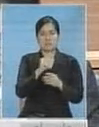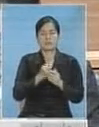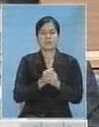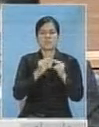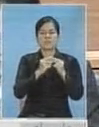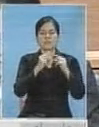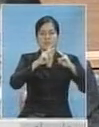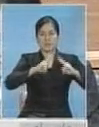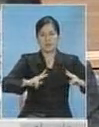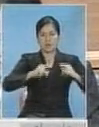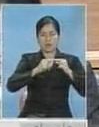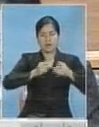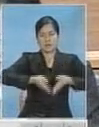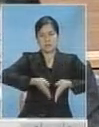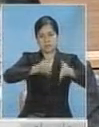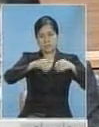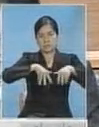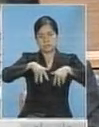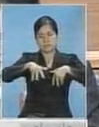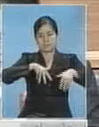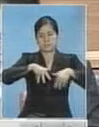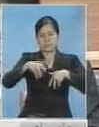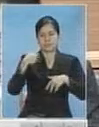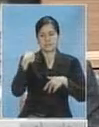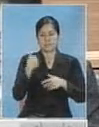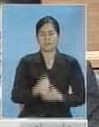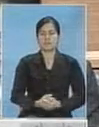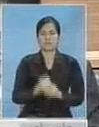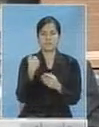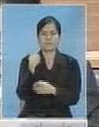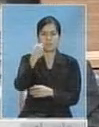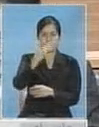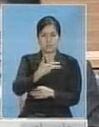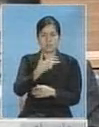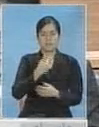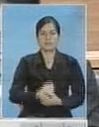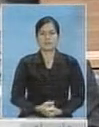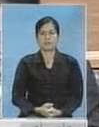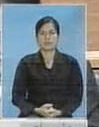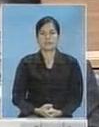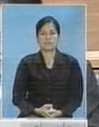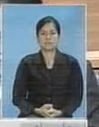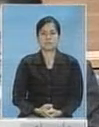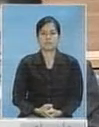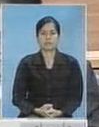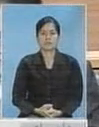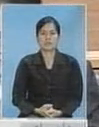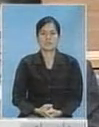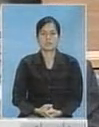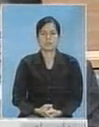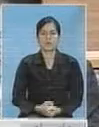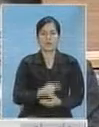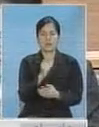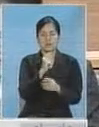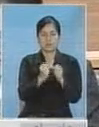งและทางหลวงชนบทแล้วก็กรมเจ้าท่านะครับทั้ง3กรมนี้ในภาพรวมทั้งหมดนะครับโดยเฉพาะอย่างยิ่ง